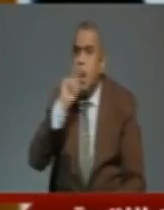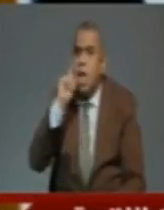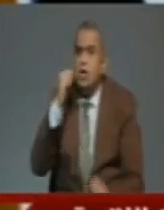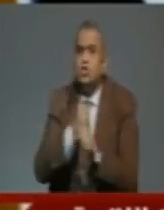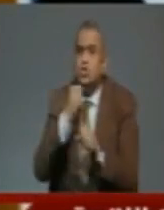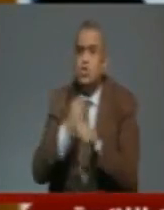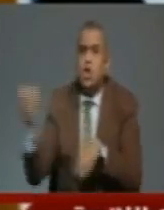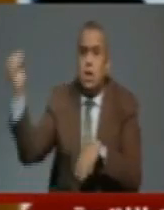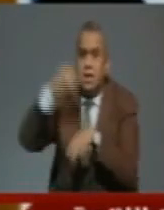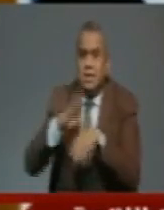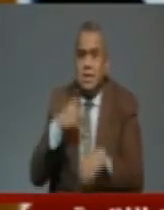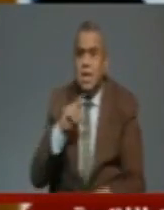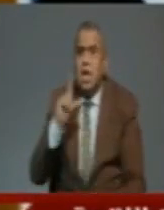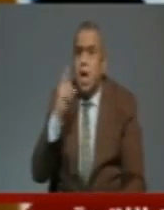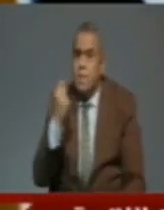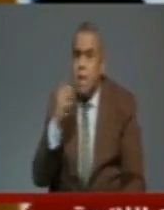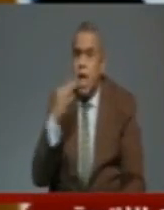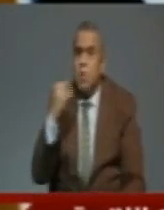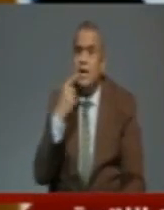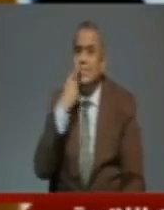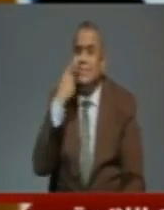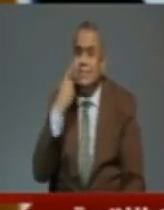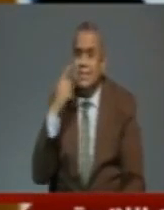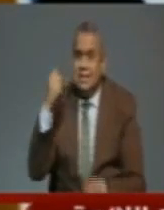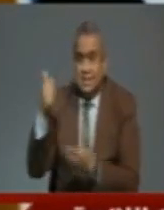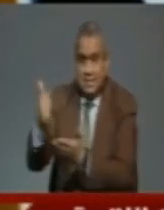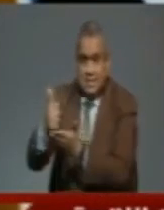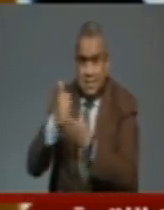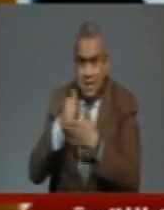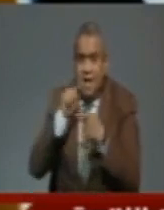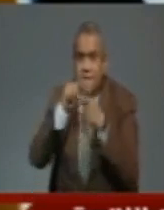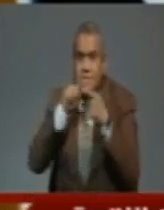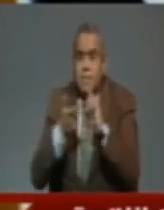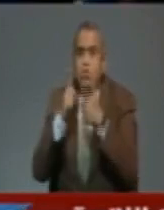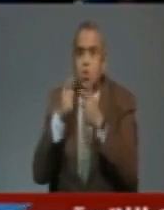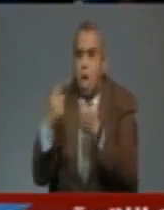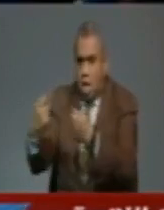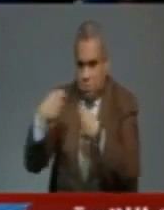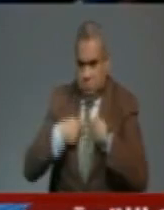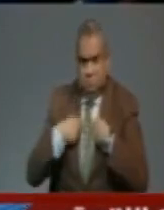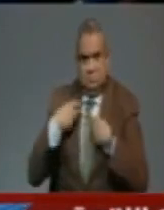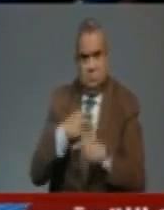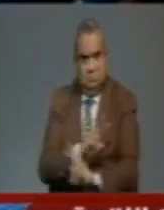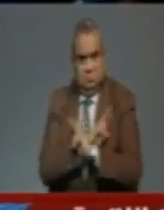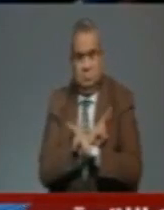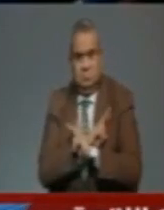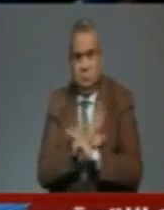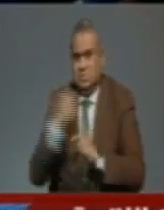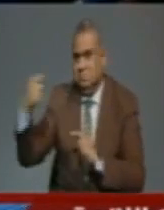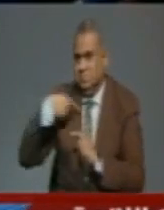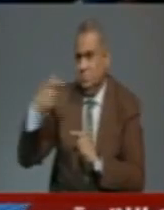15 أو 30 سنة، وبيديني سيادتك العائد بتاعي بالدولار. عدا سي ام اي بتاعت النهارده يا فندم، وانا